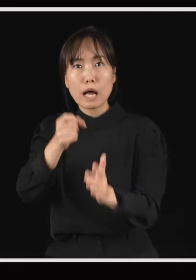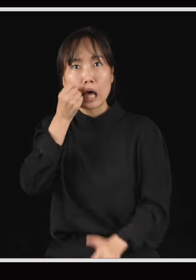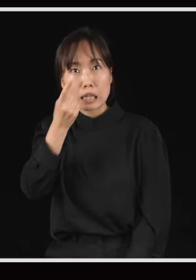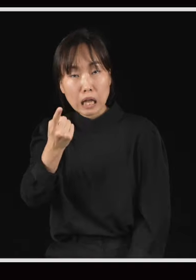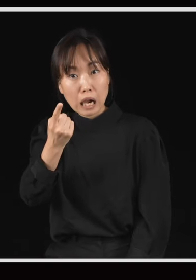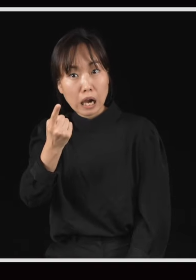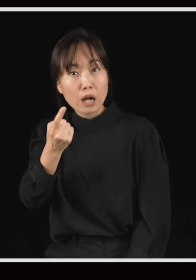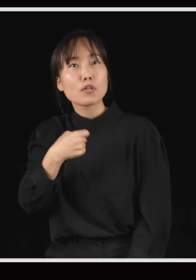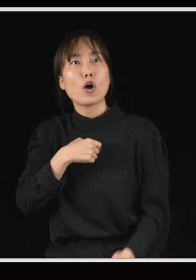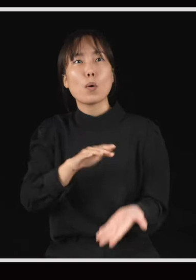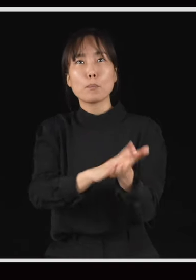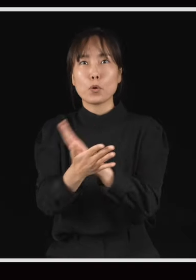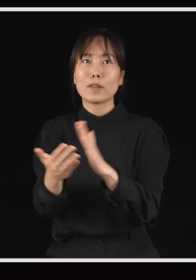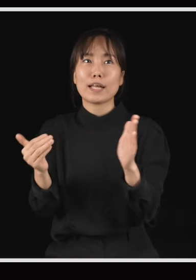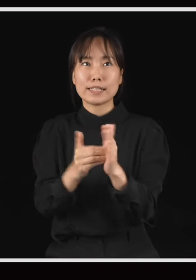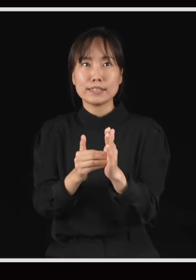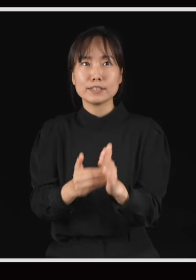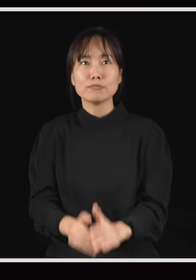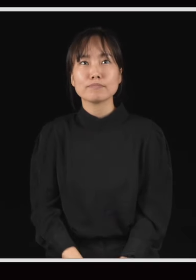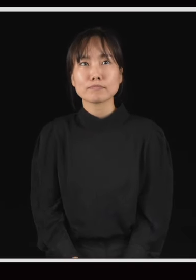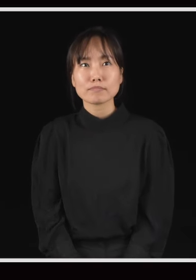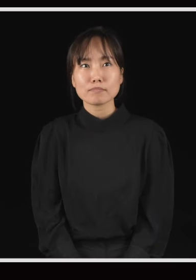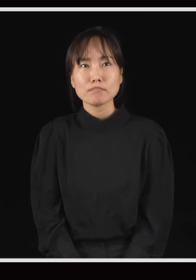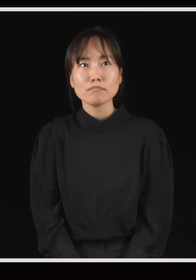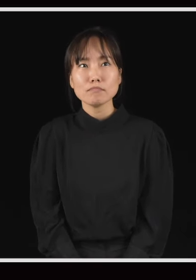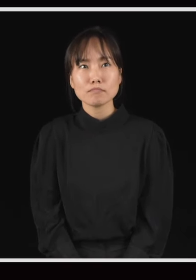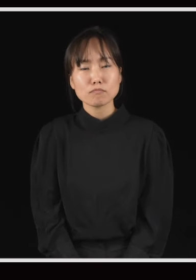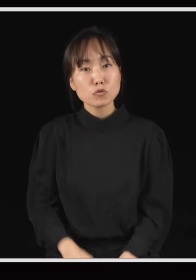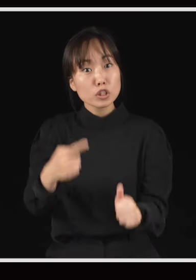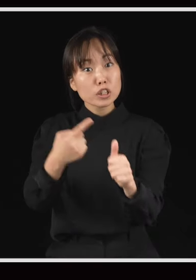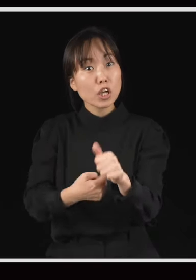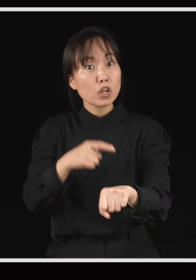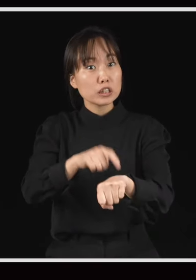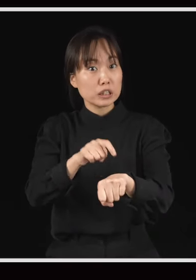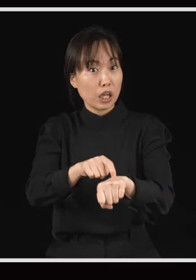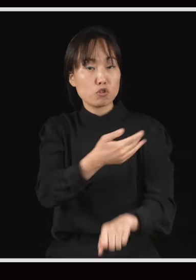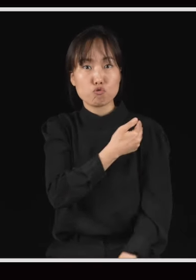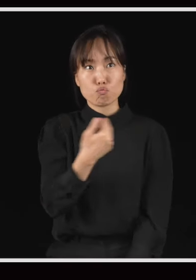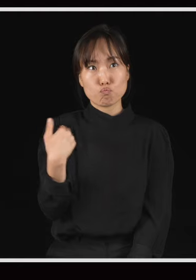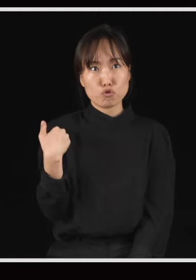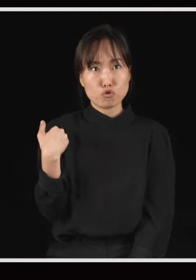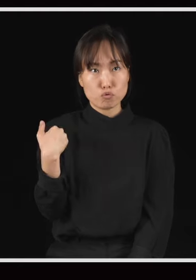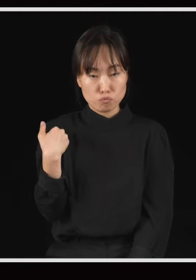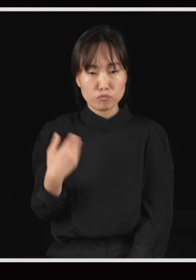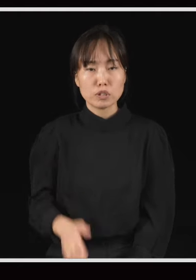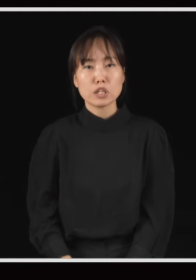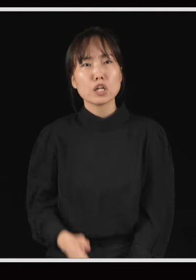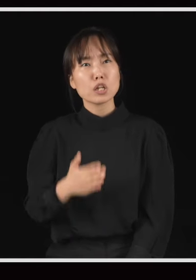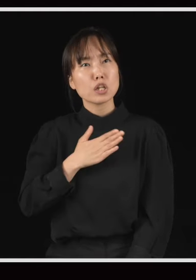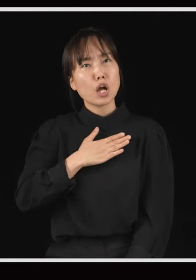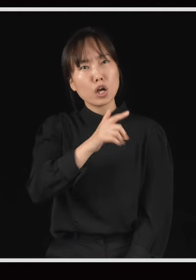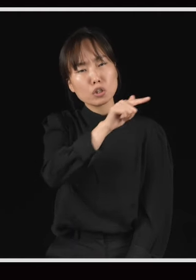지나니까 정말 이렇게 되더라고요. 근데 이렇게 하면 시간이 많이 남죠. 공간이 지금 다